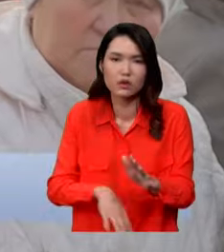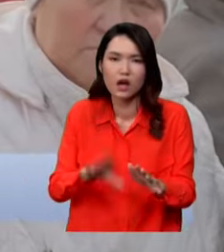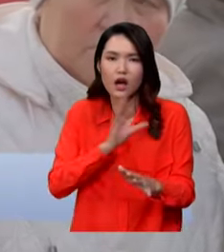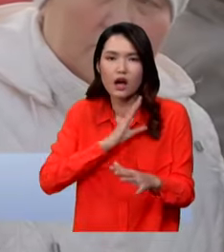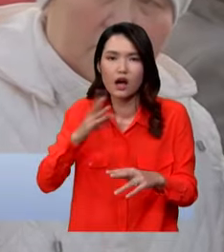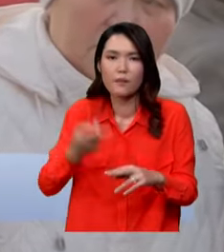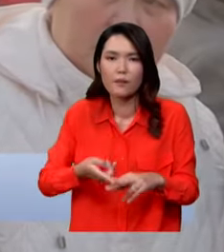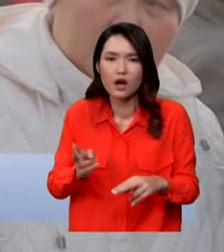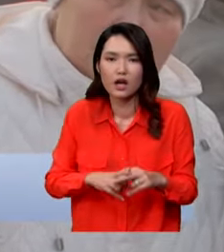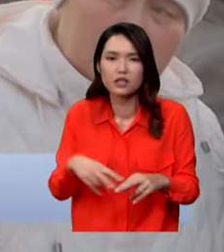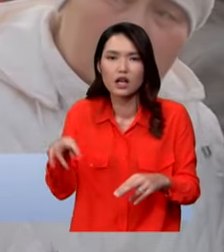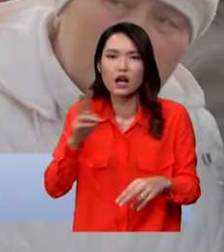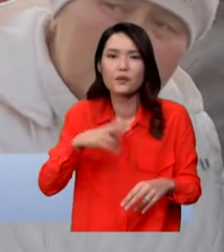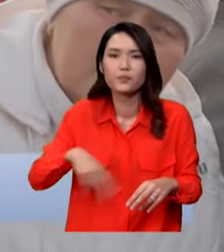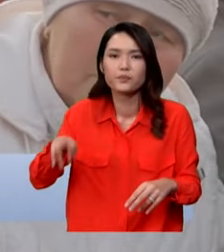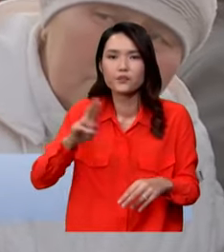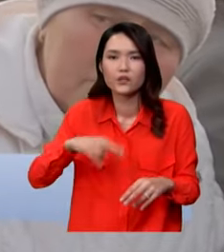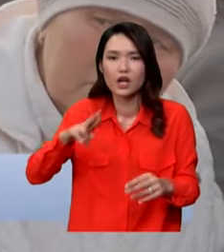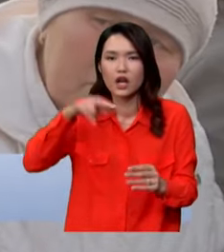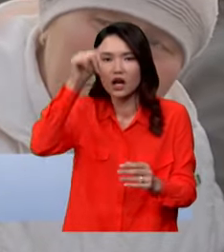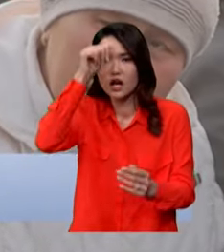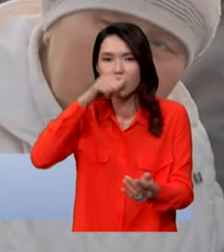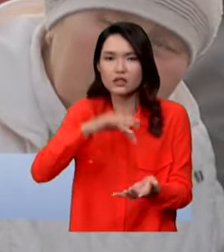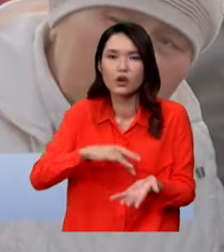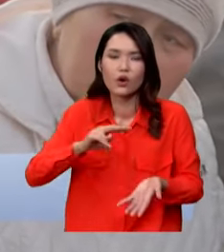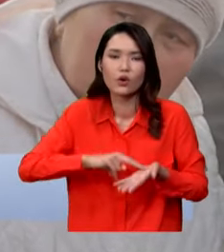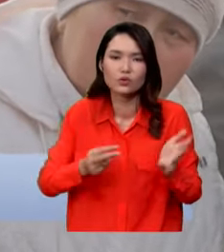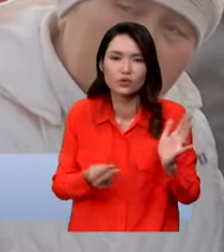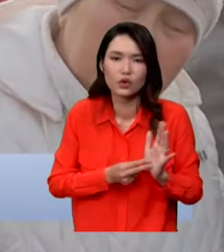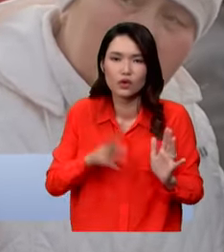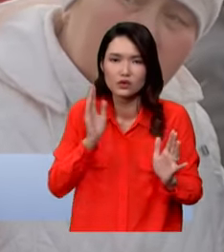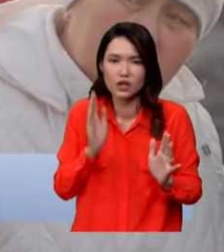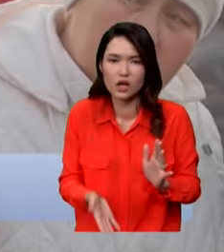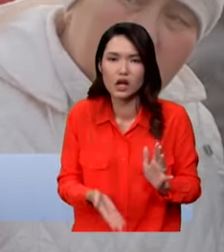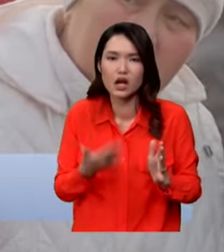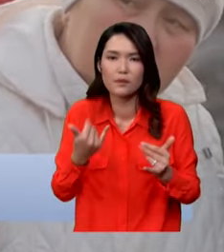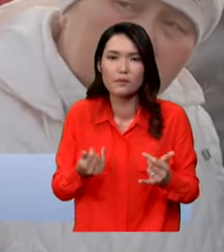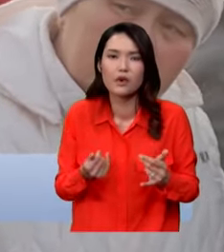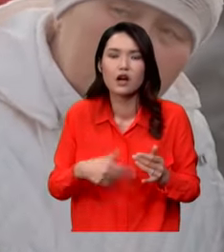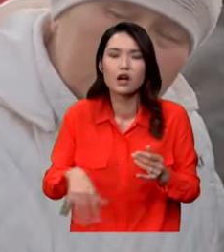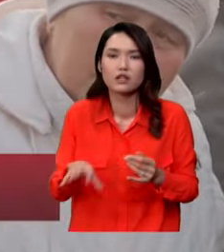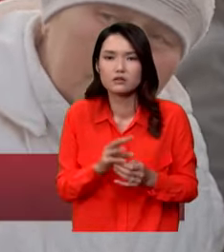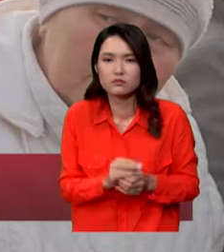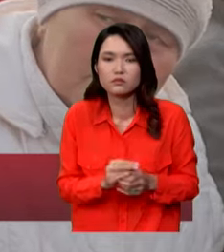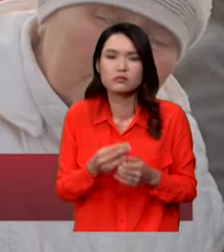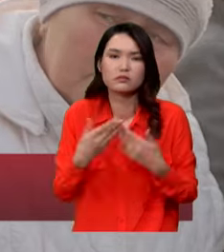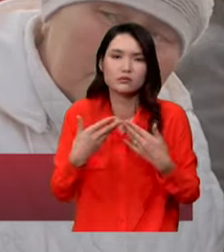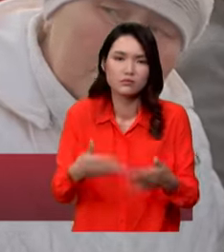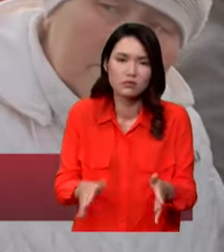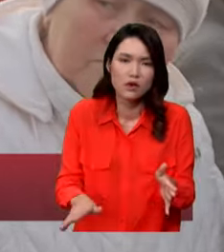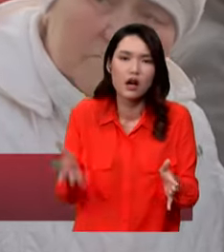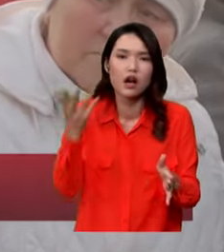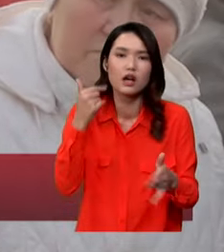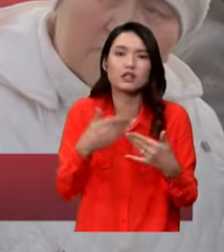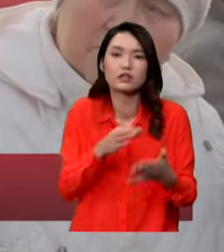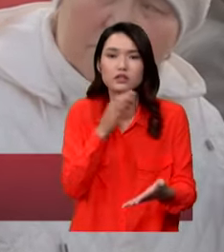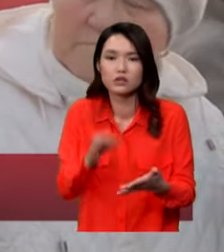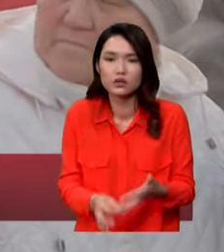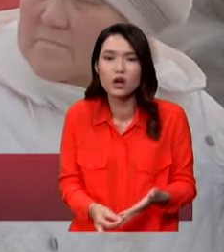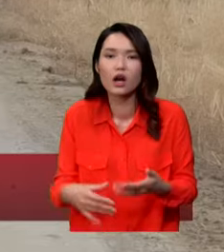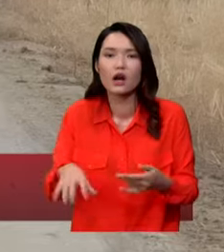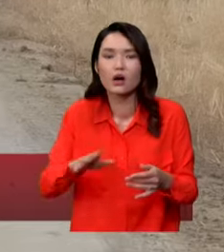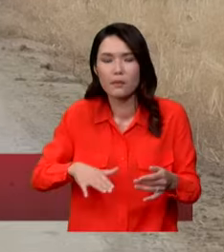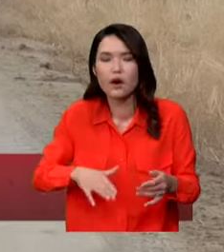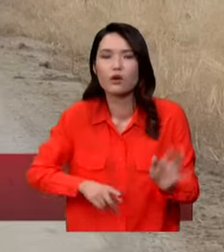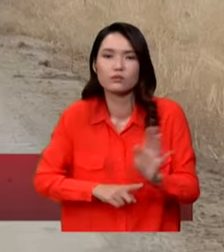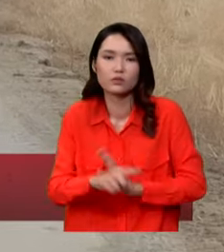осы 90 айының ортасына жоспарлап отырмыз. Экспертизасы жобаның шығады деп, шыққаннан кейін барып жұмыс